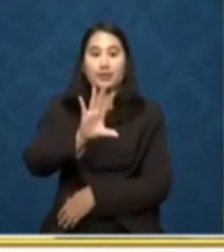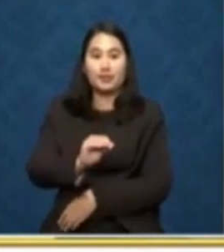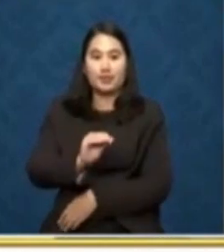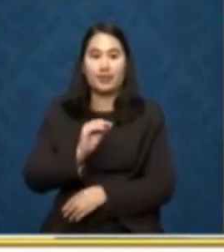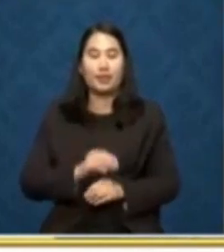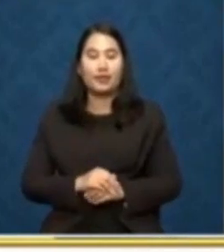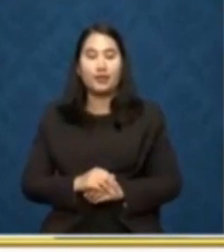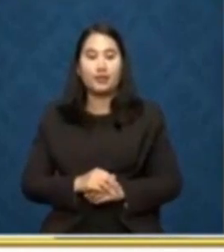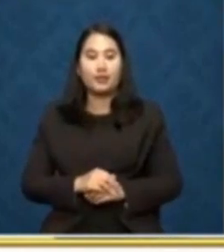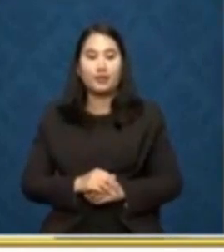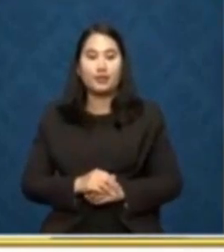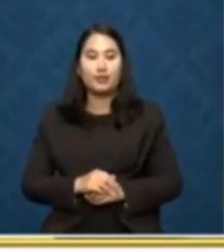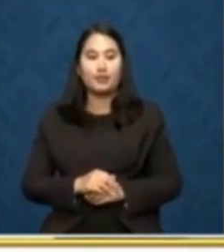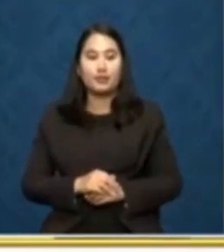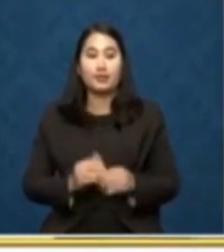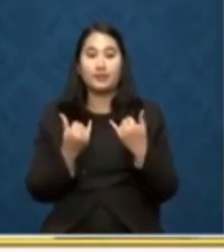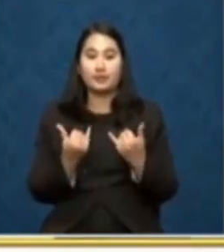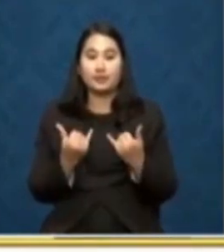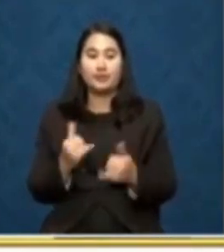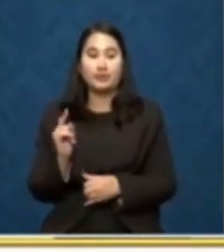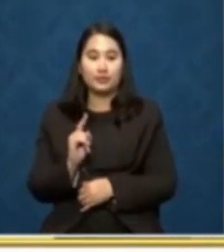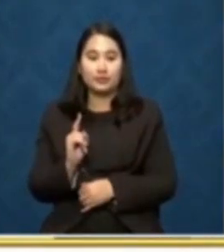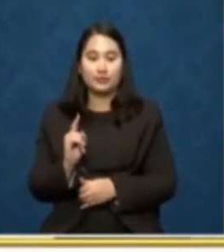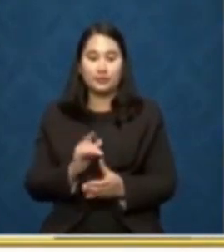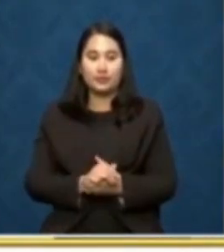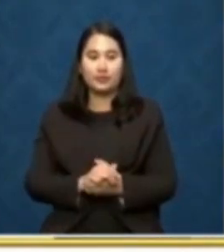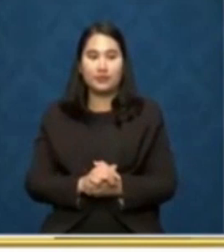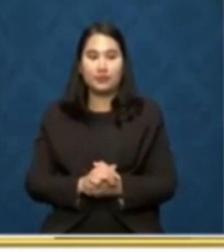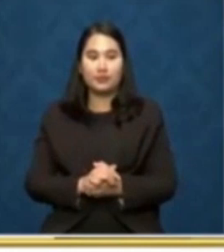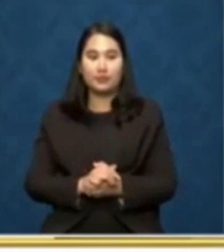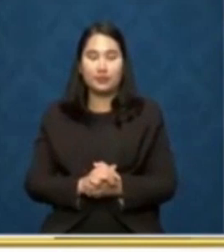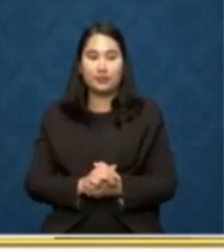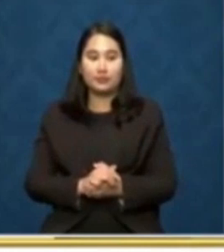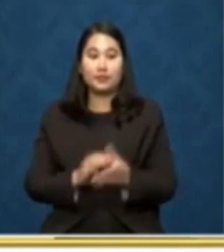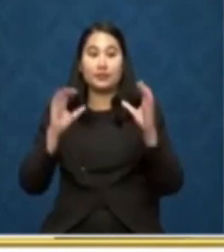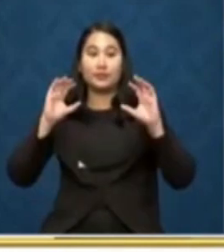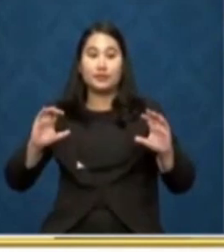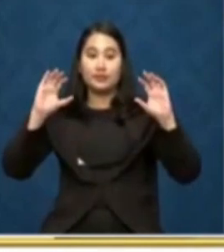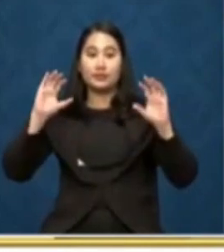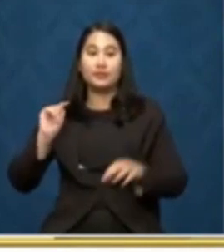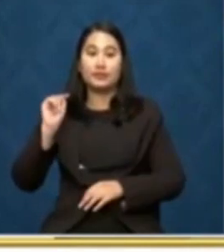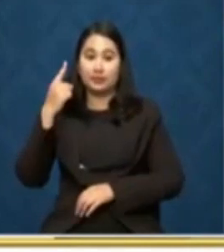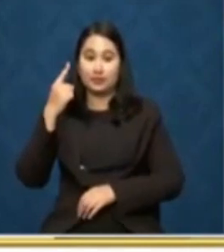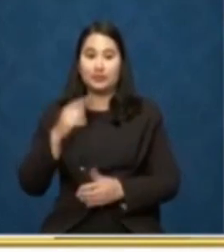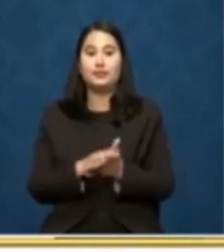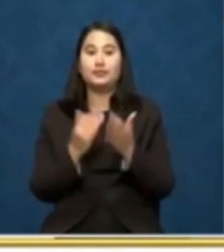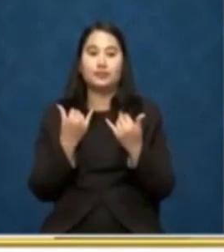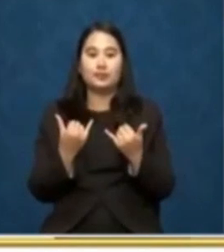าสลcuzลนะครับแต่จะถถึง บัดนี้นะครับหังอยได้เราได้รับ shows that